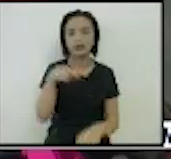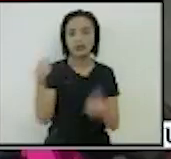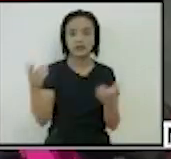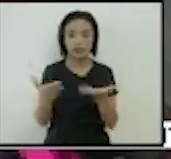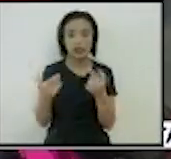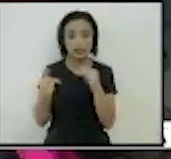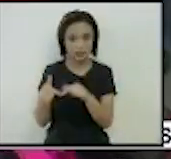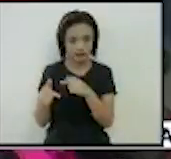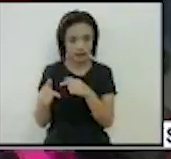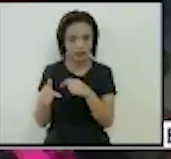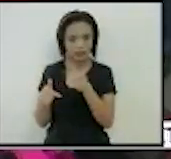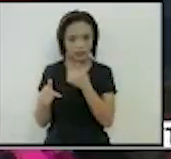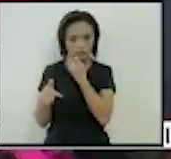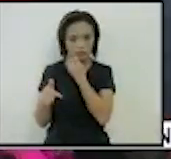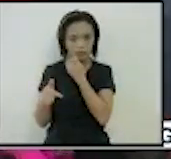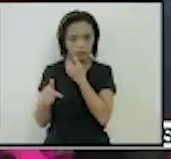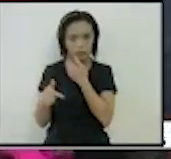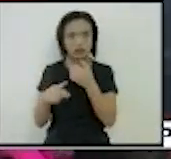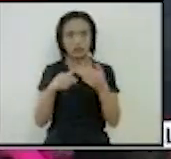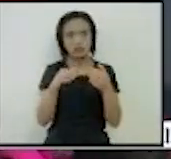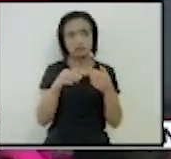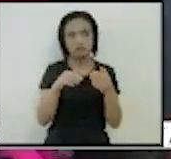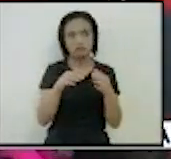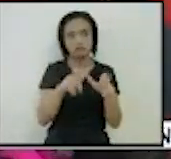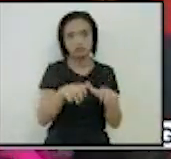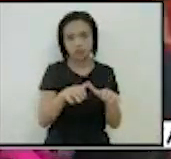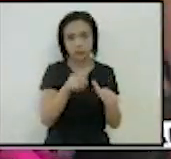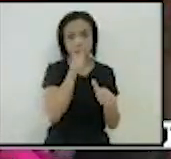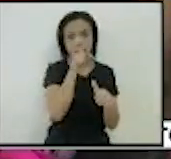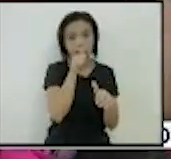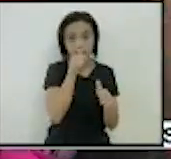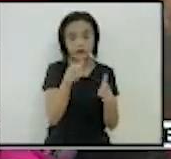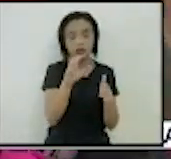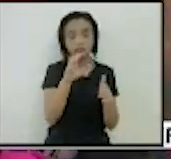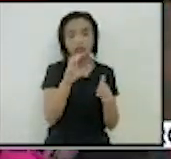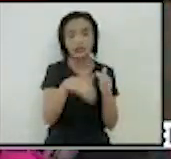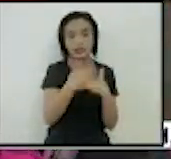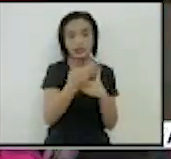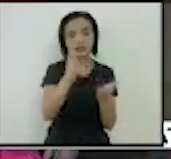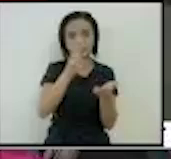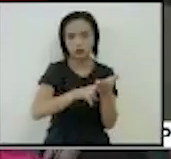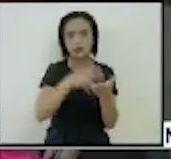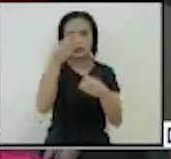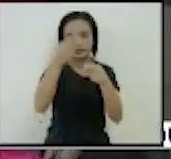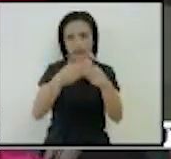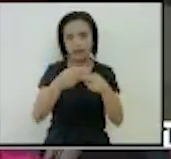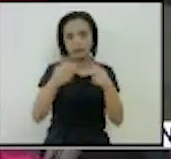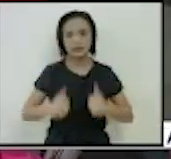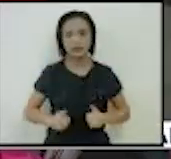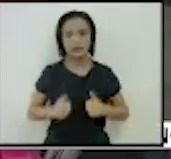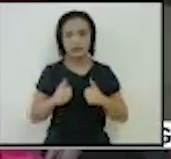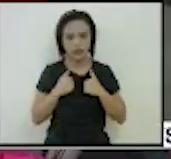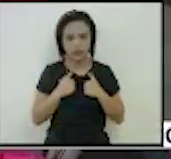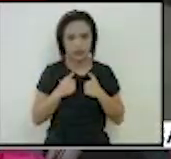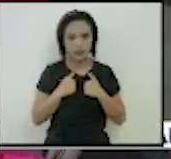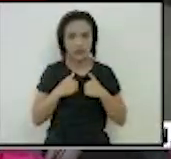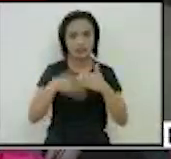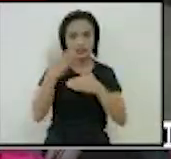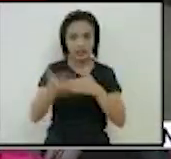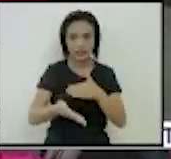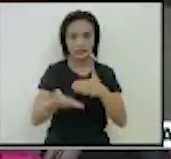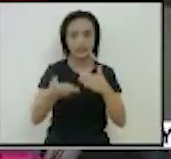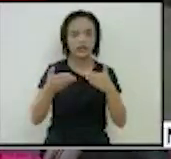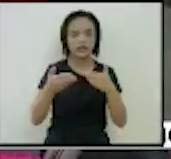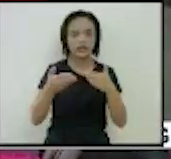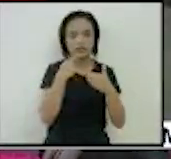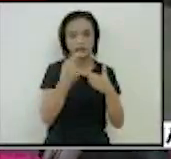ng telco at irerehistro yung kanilang mga pangalan, address, saka namang makakatanggap ng confirmation ang